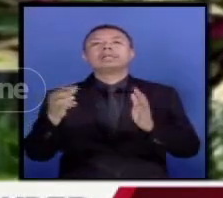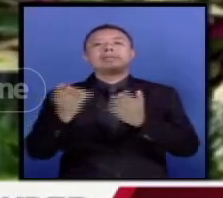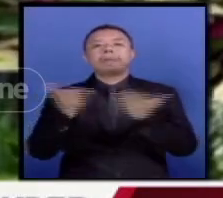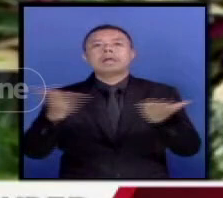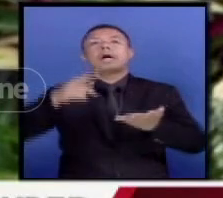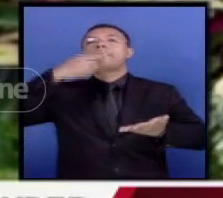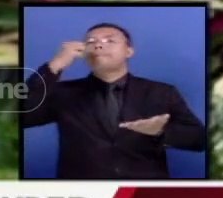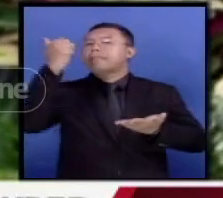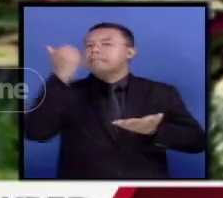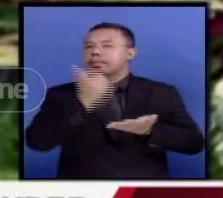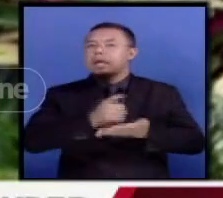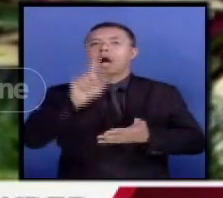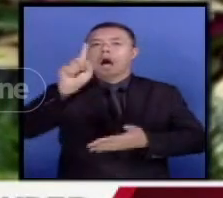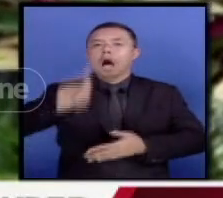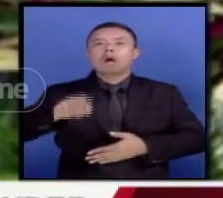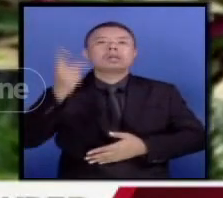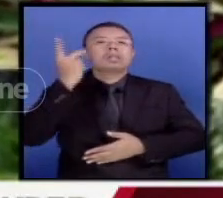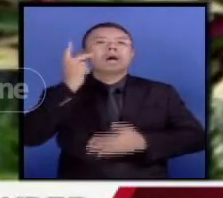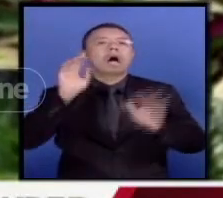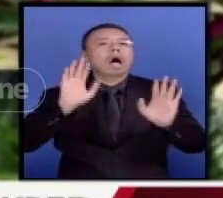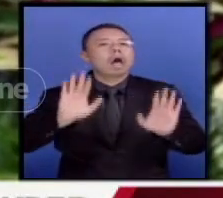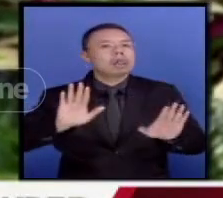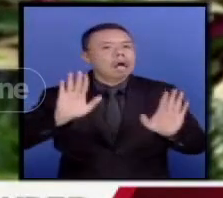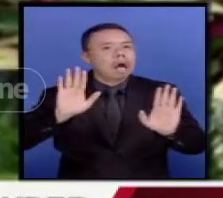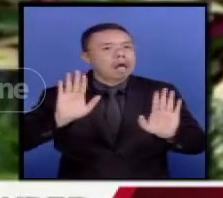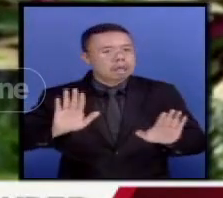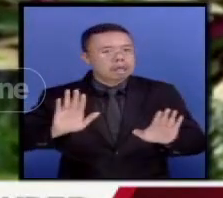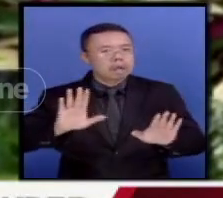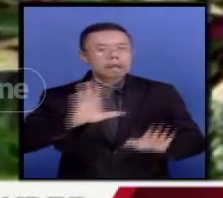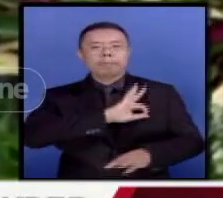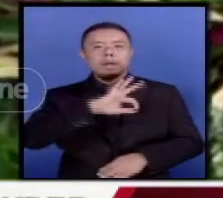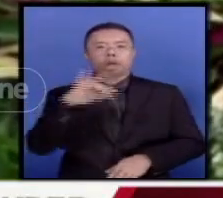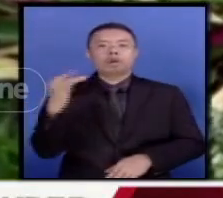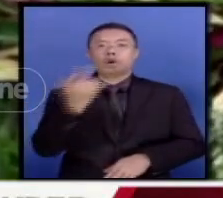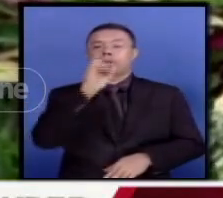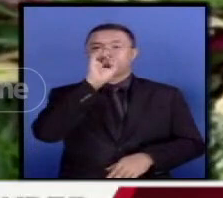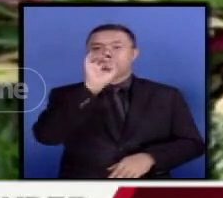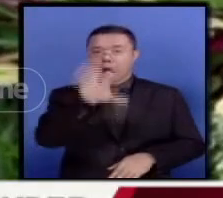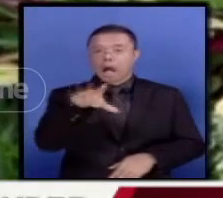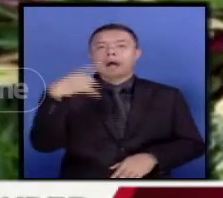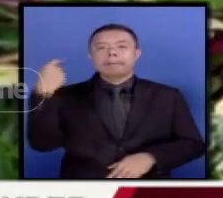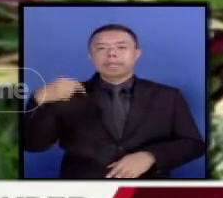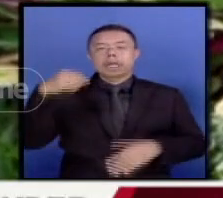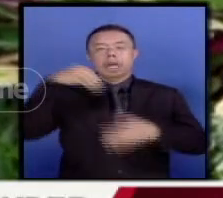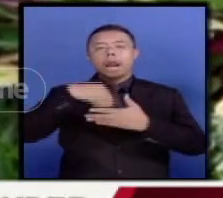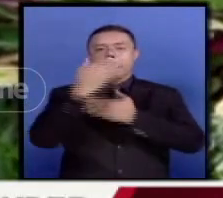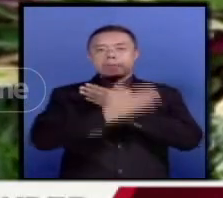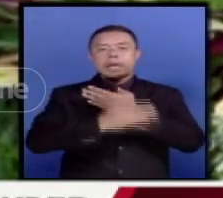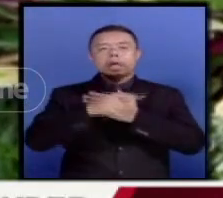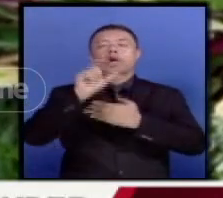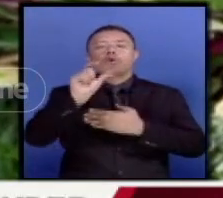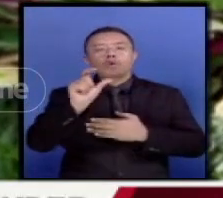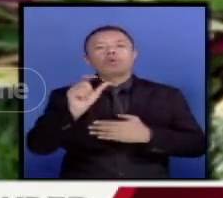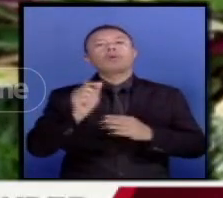masih diperlukan kehati-hatian. Presiden Jokowi menginstruksikan Menteri Dalam Negeri agar menindaklanjuti